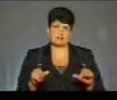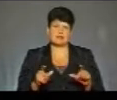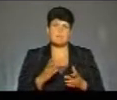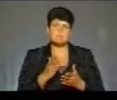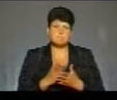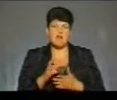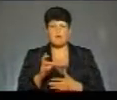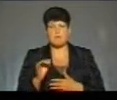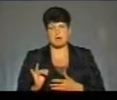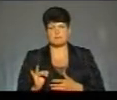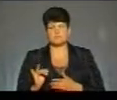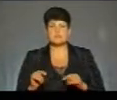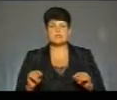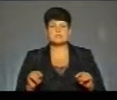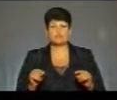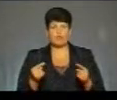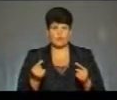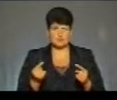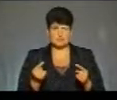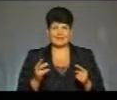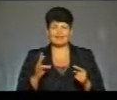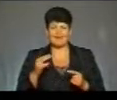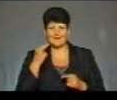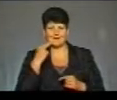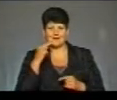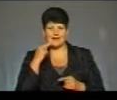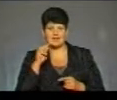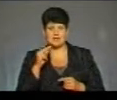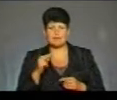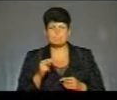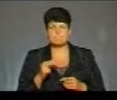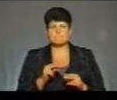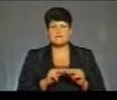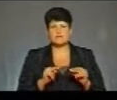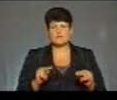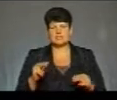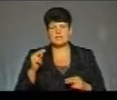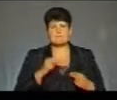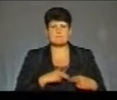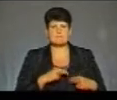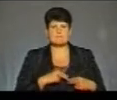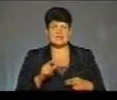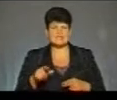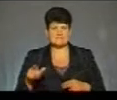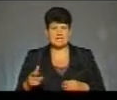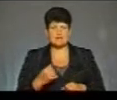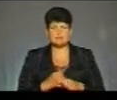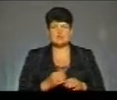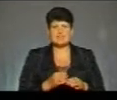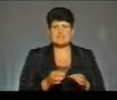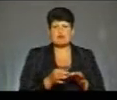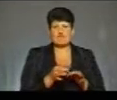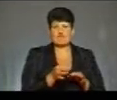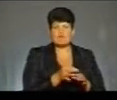би створюватися на найкращих педагогічних працівниках, які працювали як у філіях, так